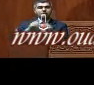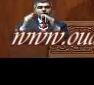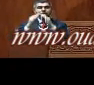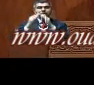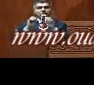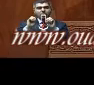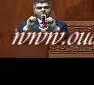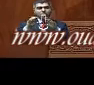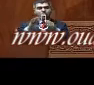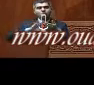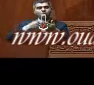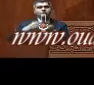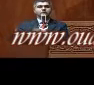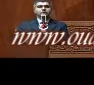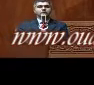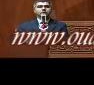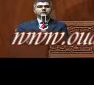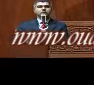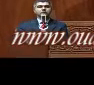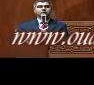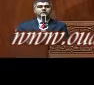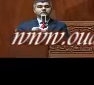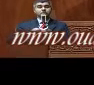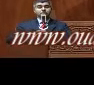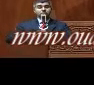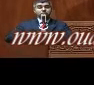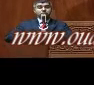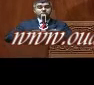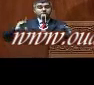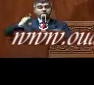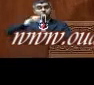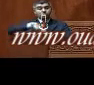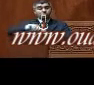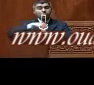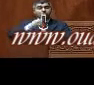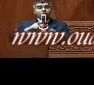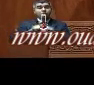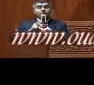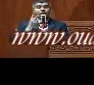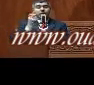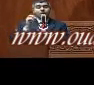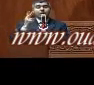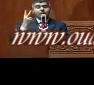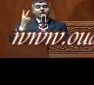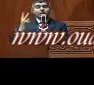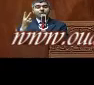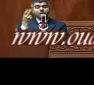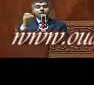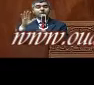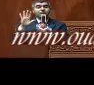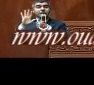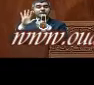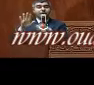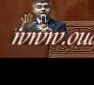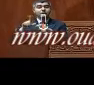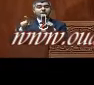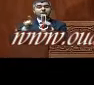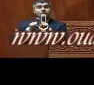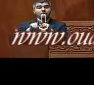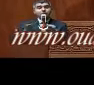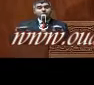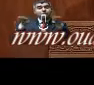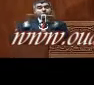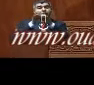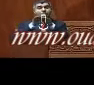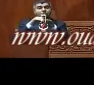آخره. كما وضعت الحكومة خطة إكرام 2013-2016 كإطار لتحقيق التقائية مختلف المبادرات في مجال تعزيز المساواة